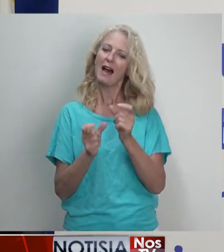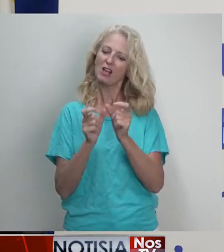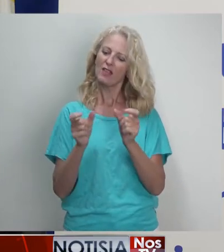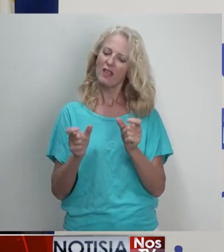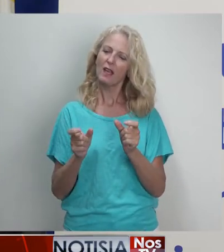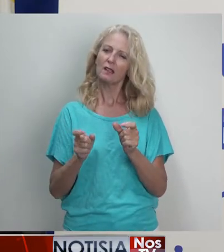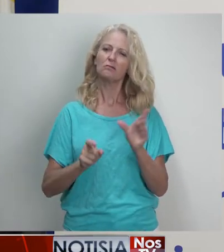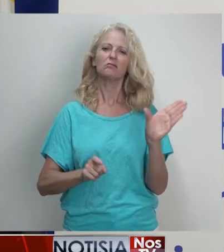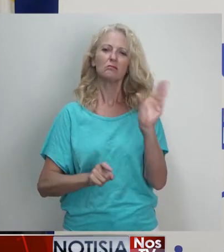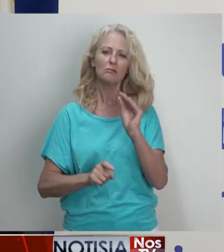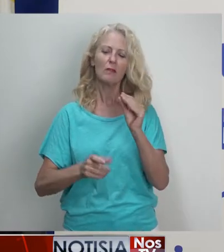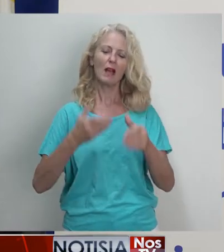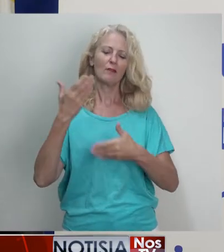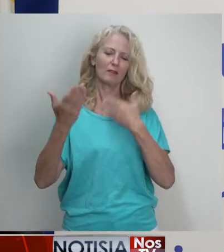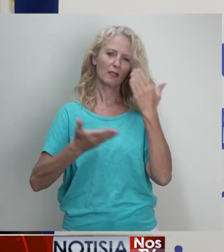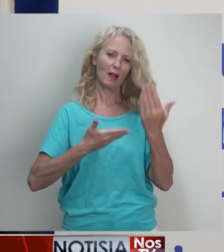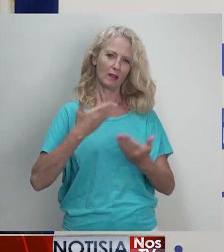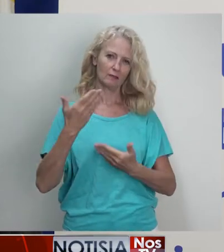kanttekeningen maken.